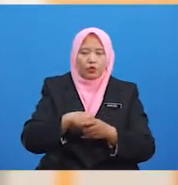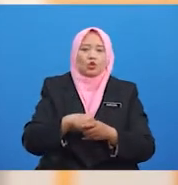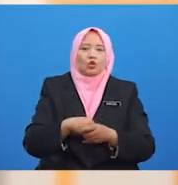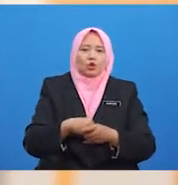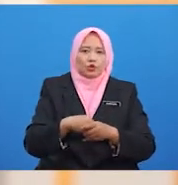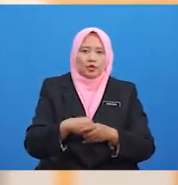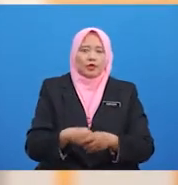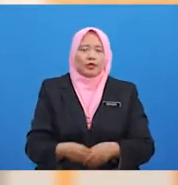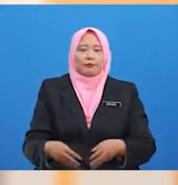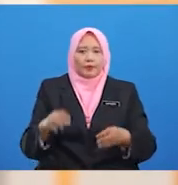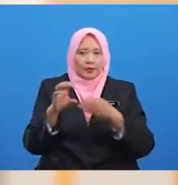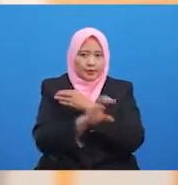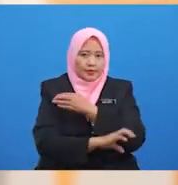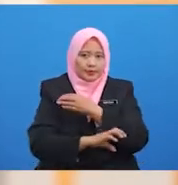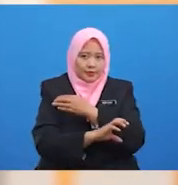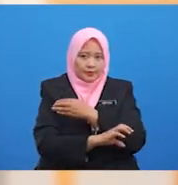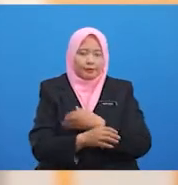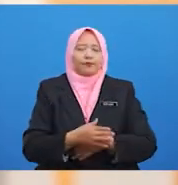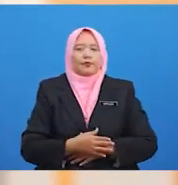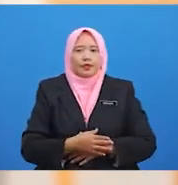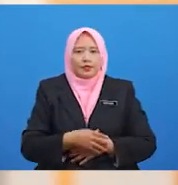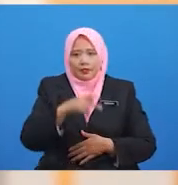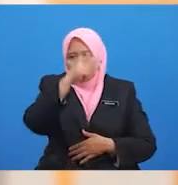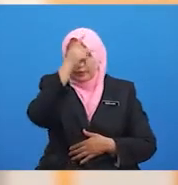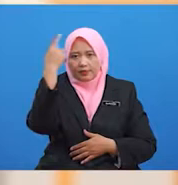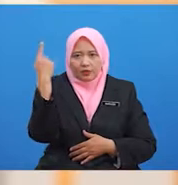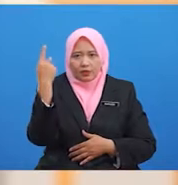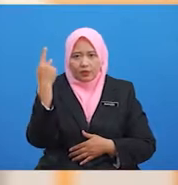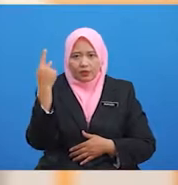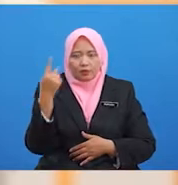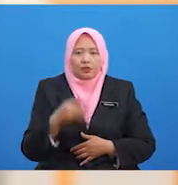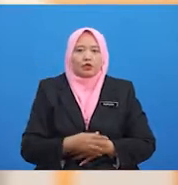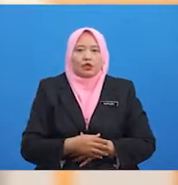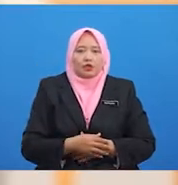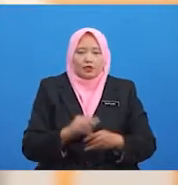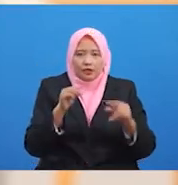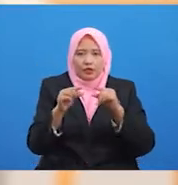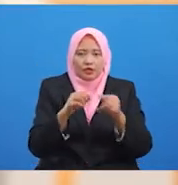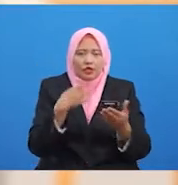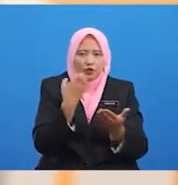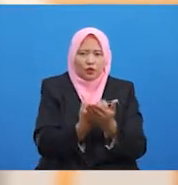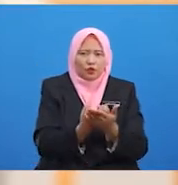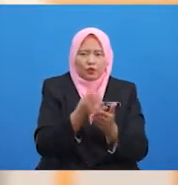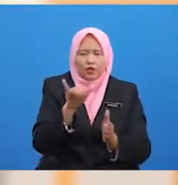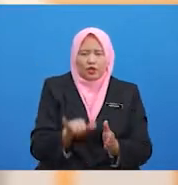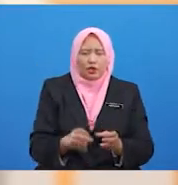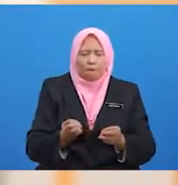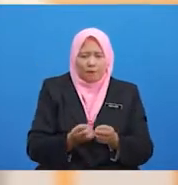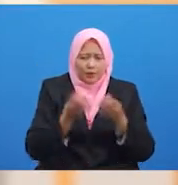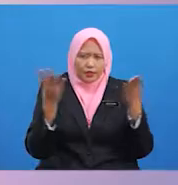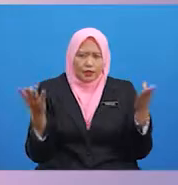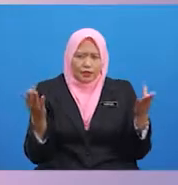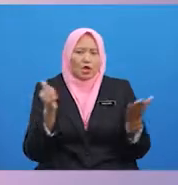kerana pertumbuhan kegiatan ekonomi yang pesat di dalam negara telah